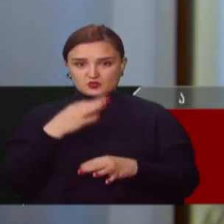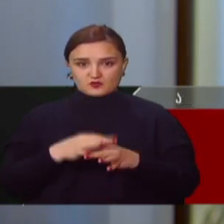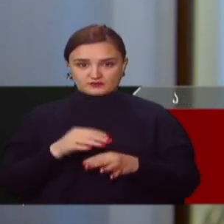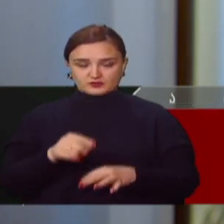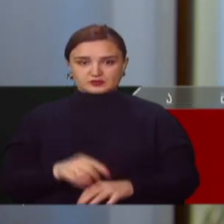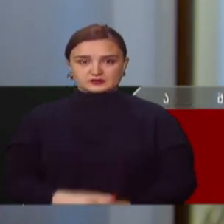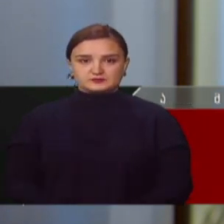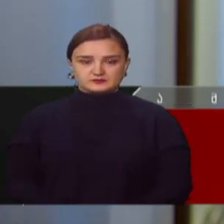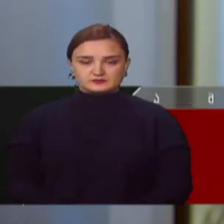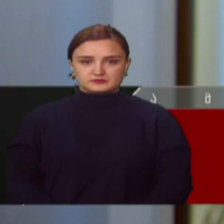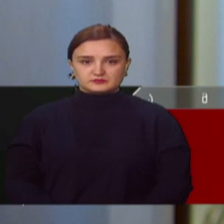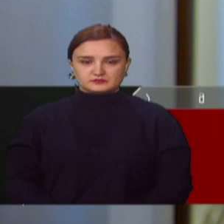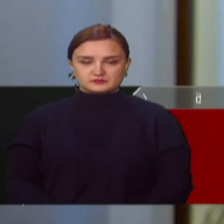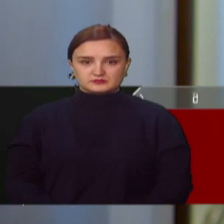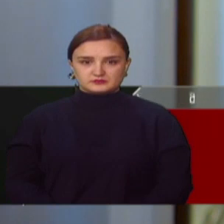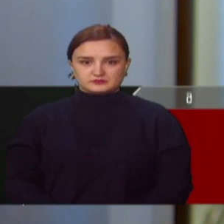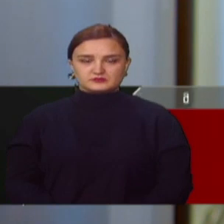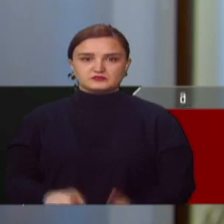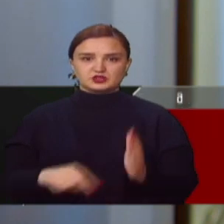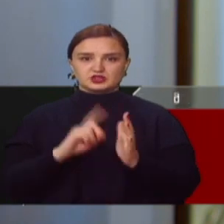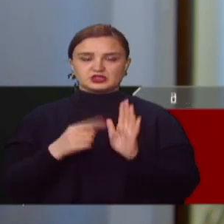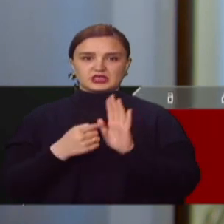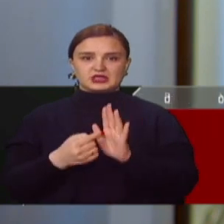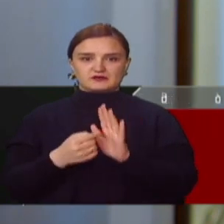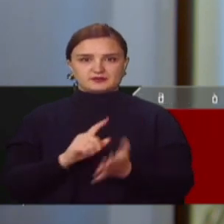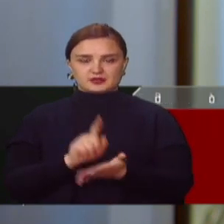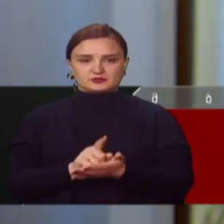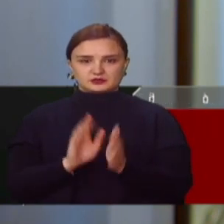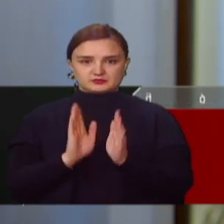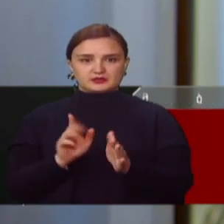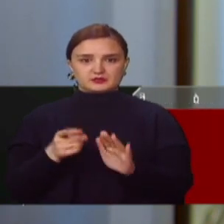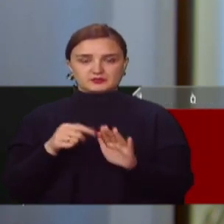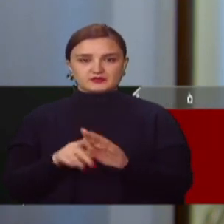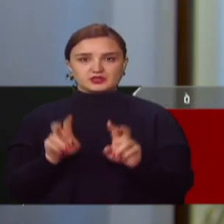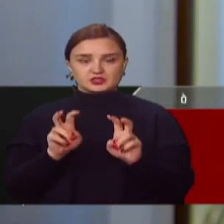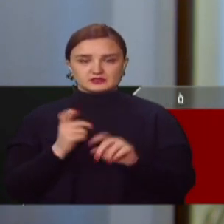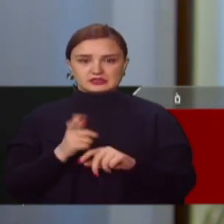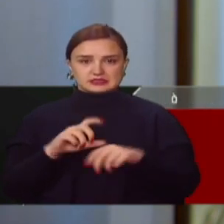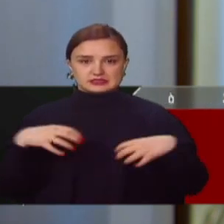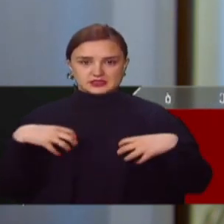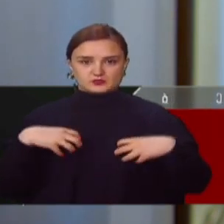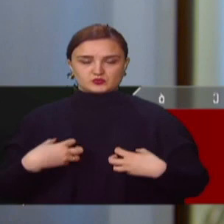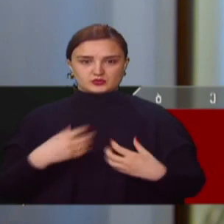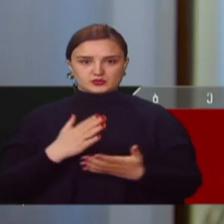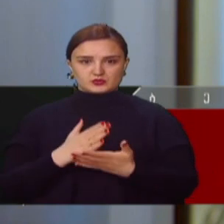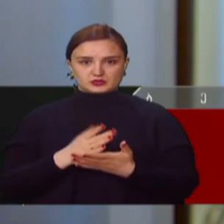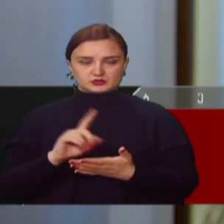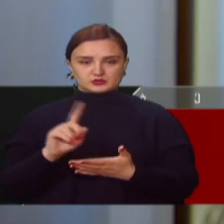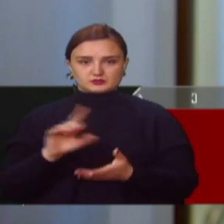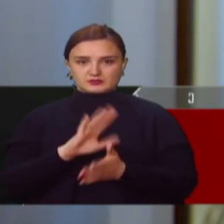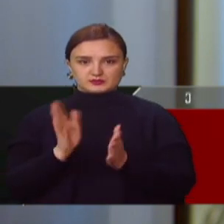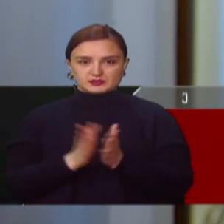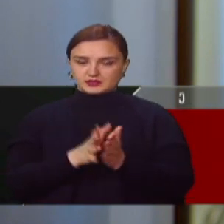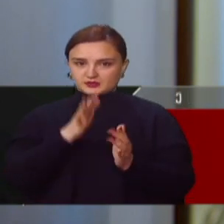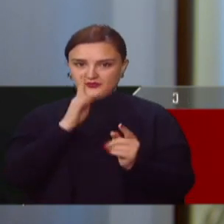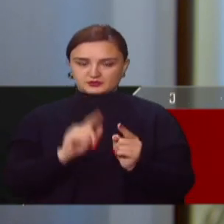ყოველ შემთხვევაში ამ კითხვას აუცილებლად დავუსვავ, რაც გულისხმობს იმას და ძალიან სამწუხაროა, რომ აი მთელი ამ